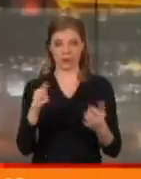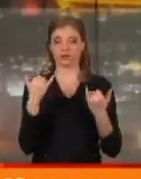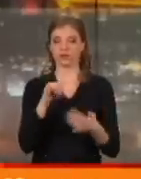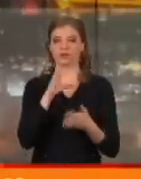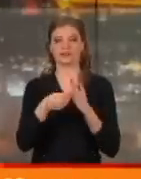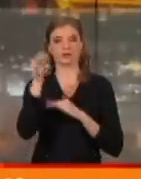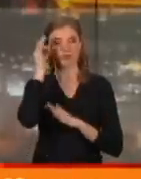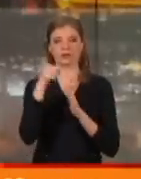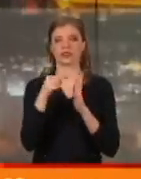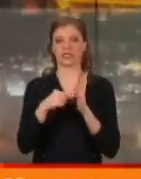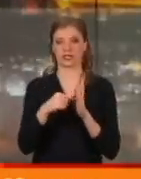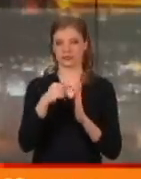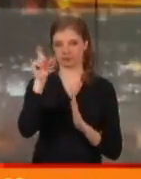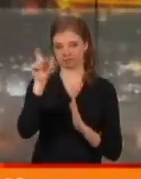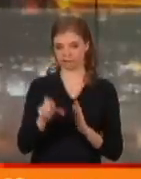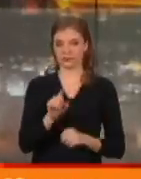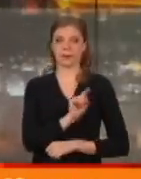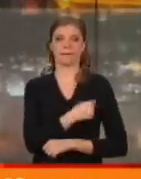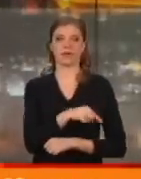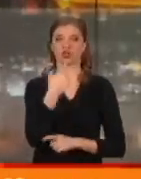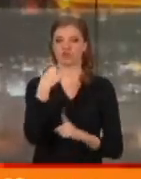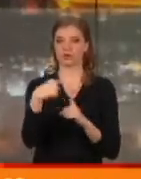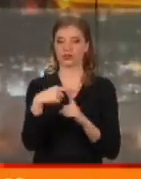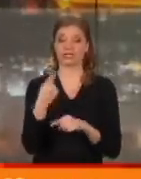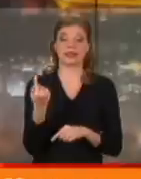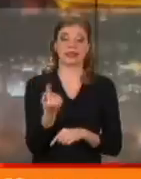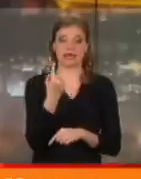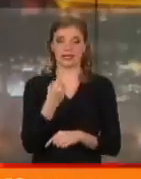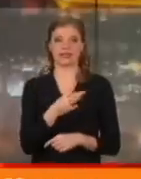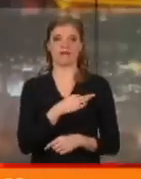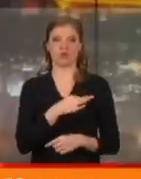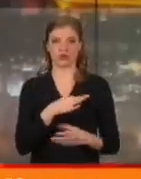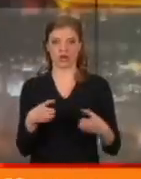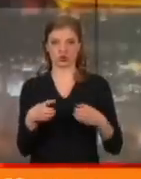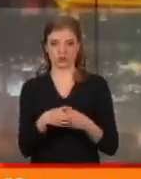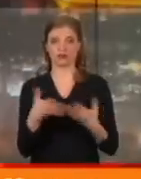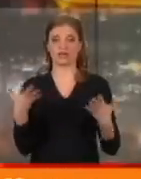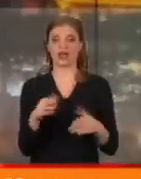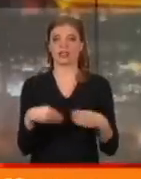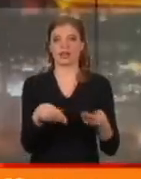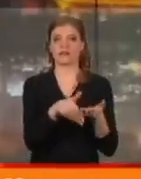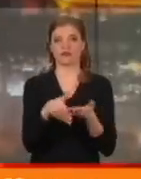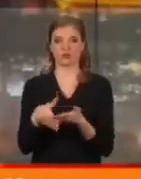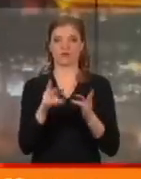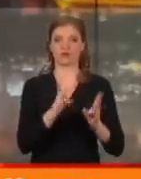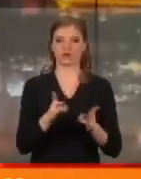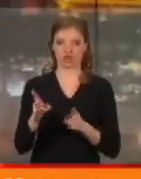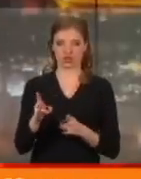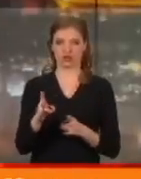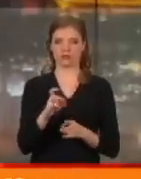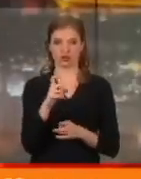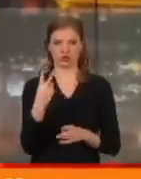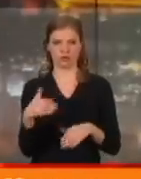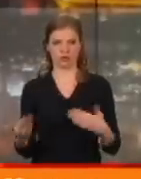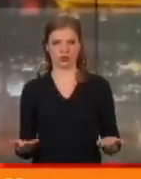своїми спогадами ділиться Тарас Логінов, медик Червоного Хреста, єдиного волонтерського загону, який надавав допомогу постраждалим з